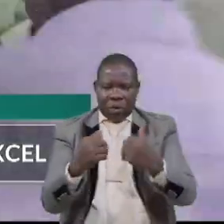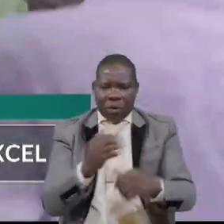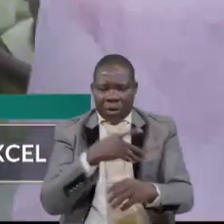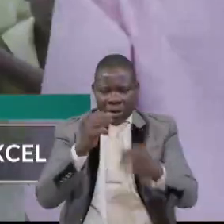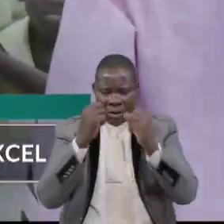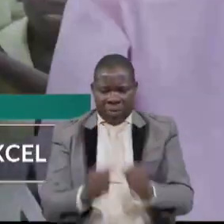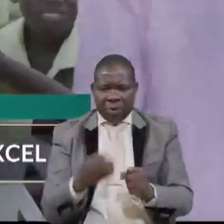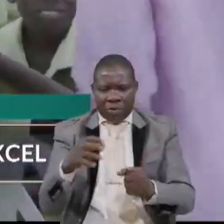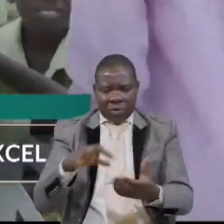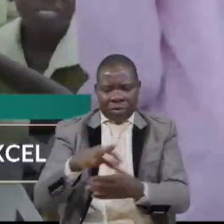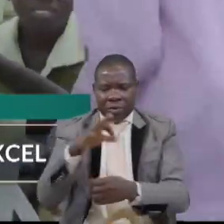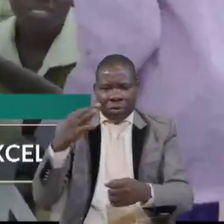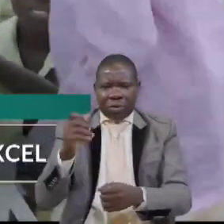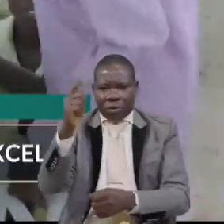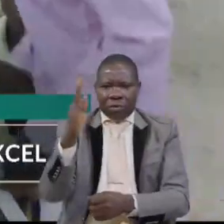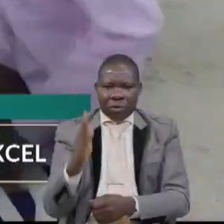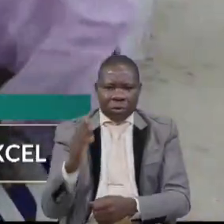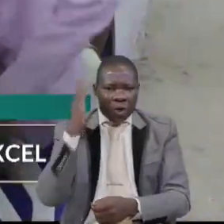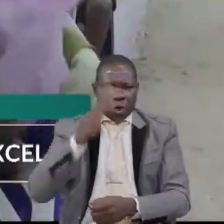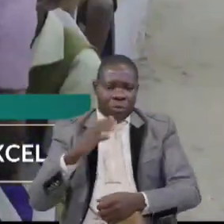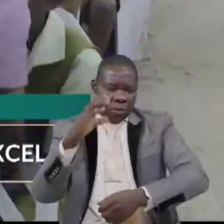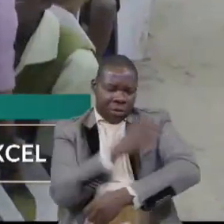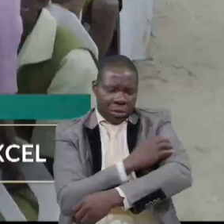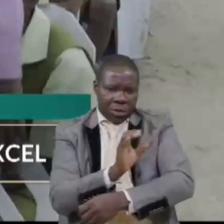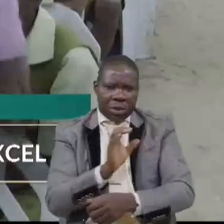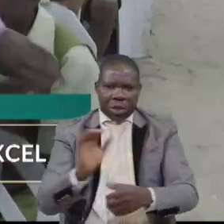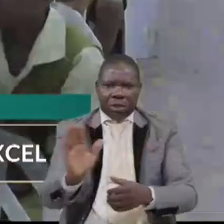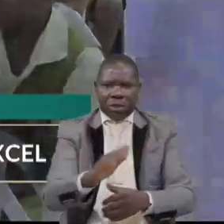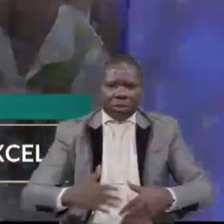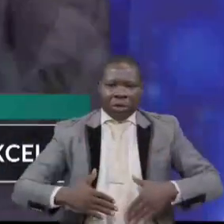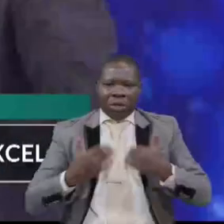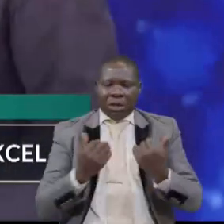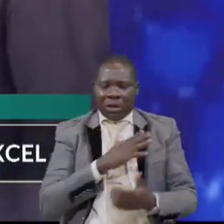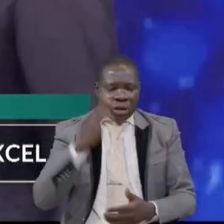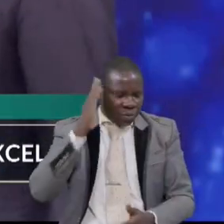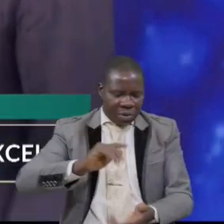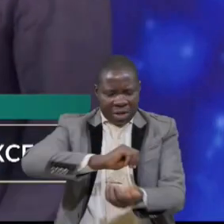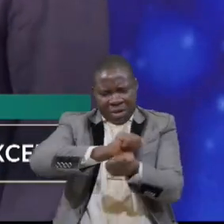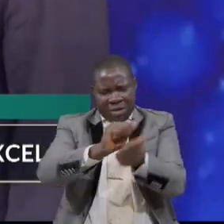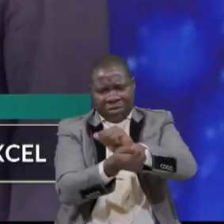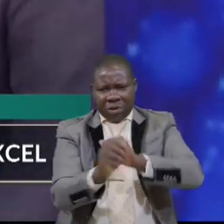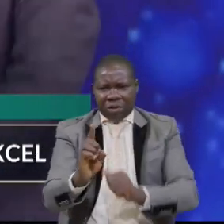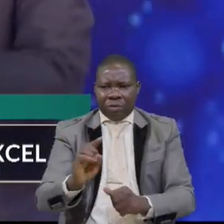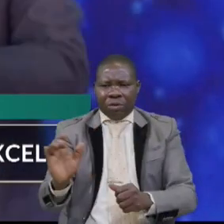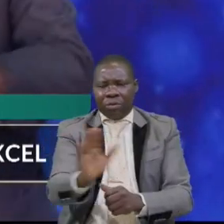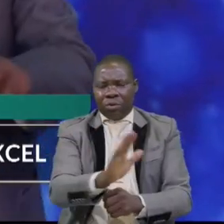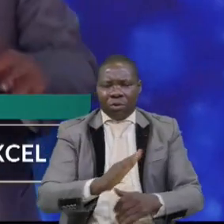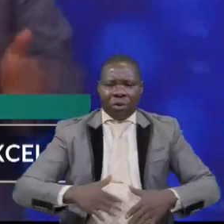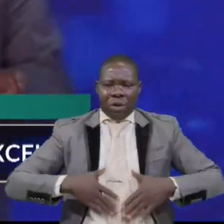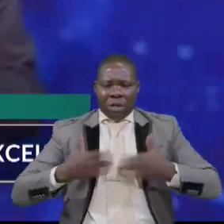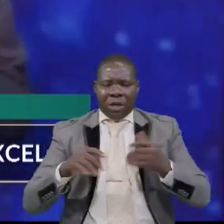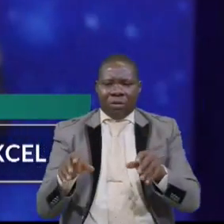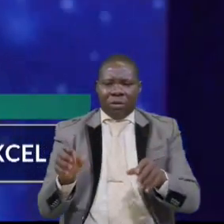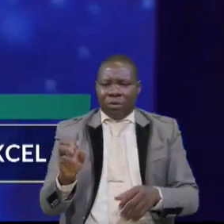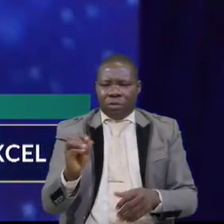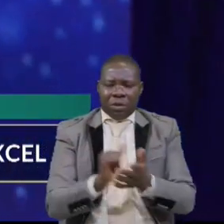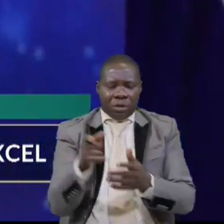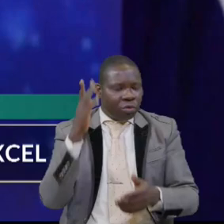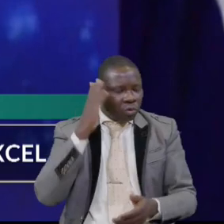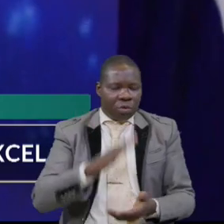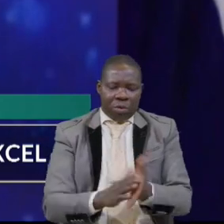l'Esprit de Dieu va recharger votre vie. Va transformer votre vie. Pour que vous puissiez